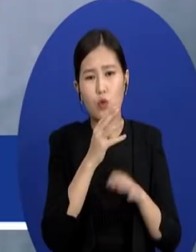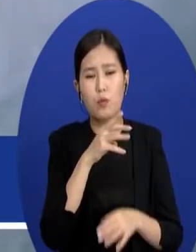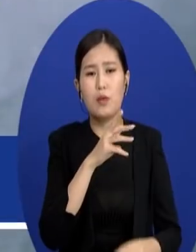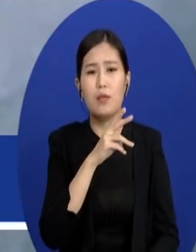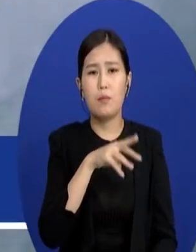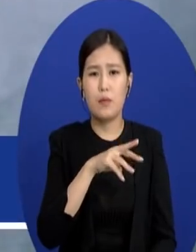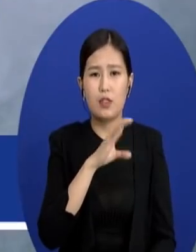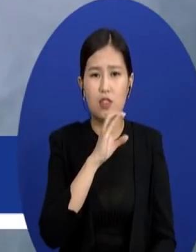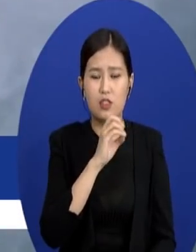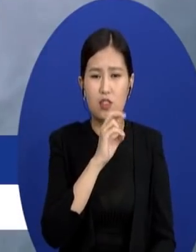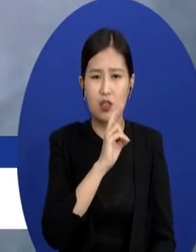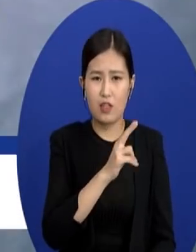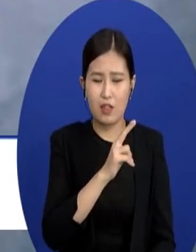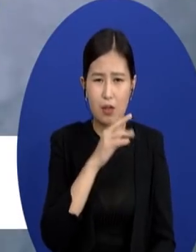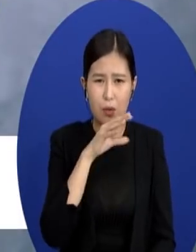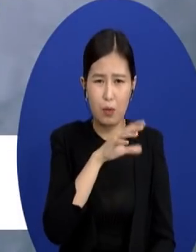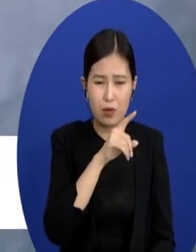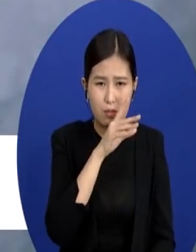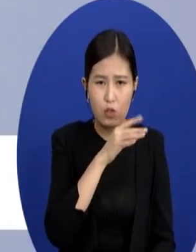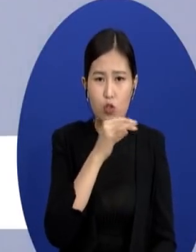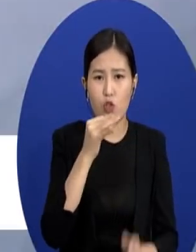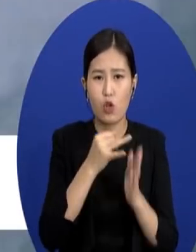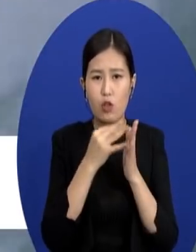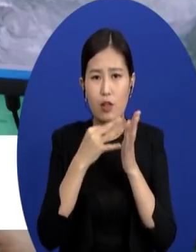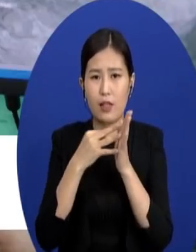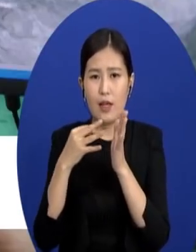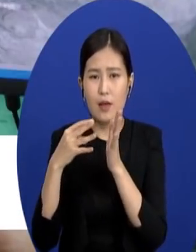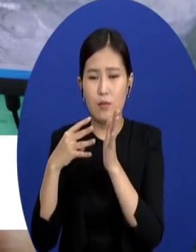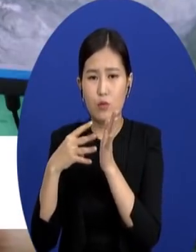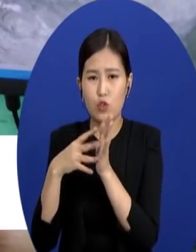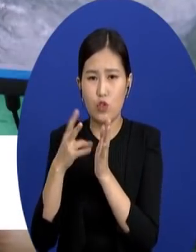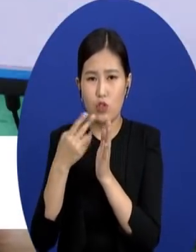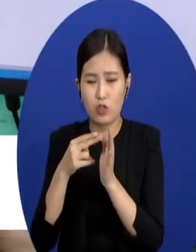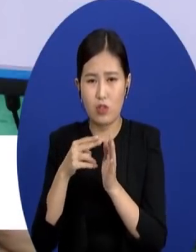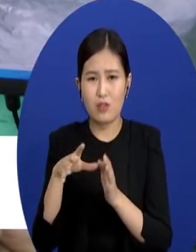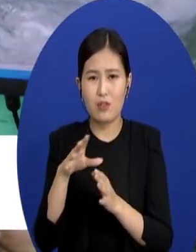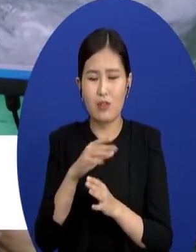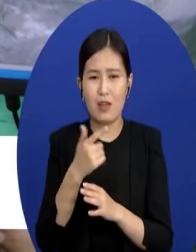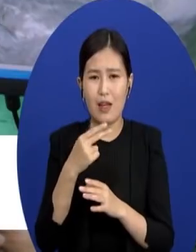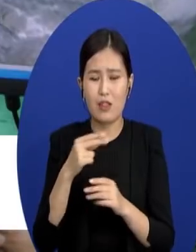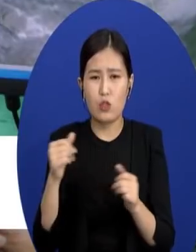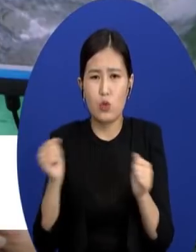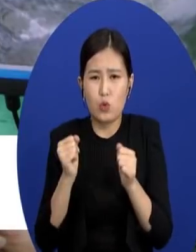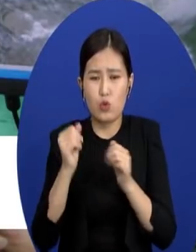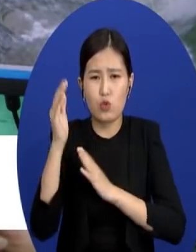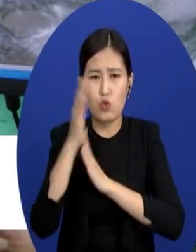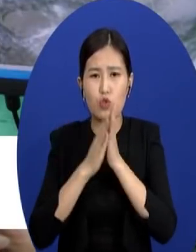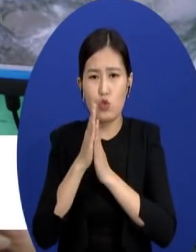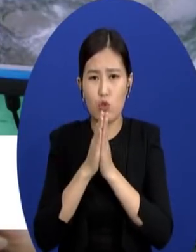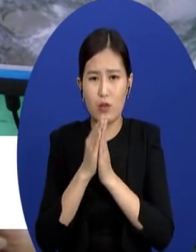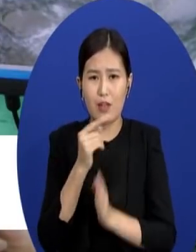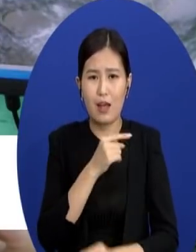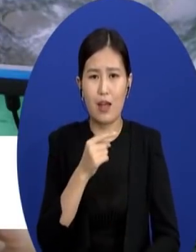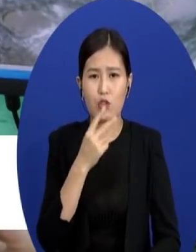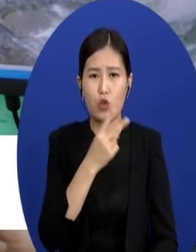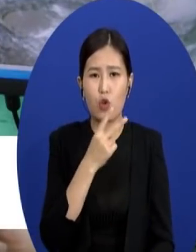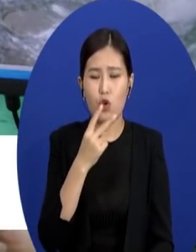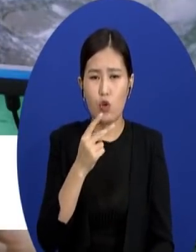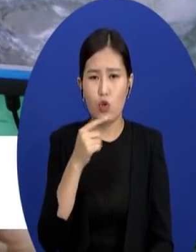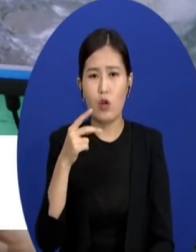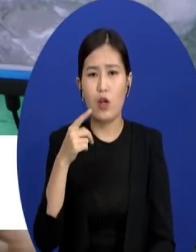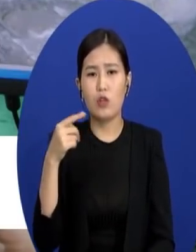байна. За эдгээр 7-8-9-ийнхээ өдөр бол температур хөөтөрч байна. Шөнөдөө 22-27 градус,